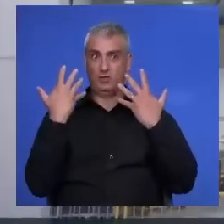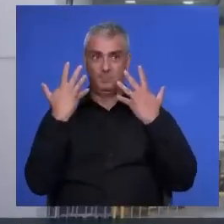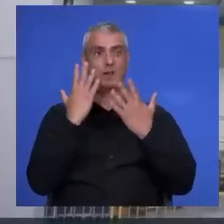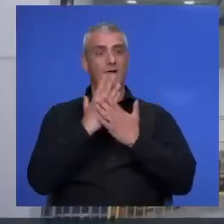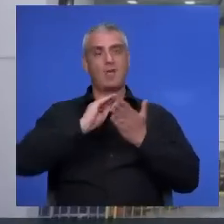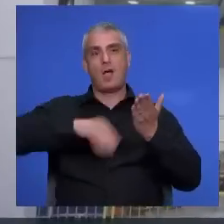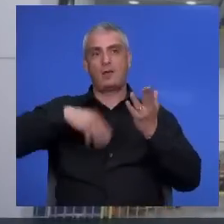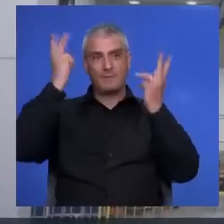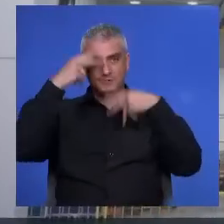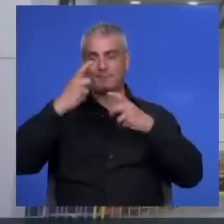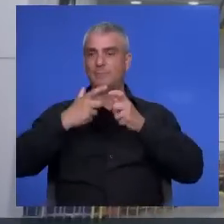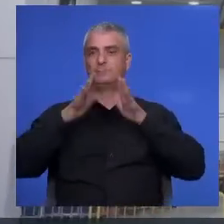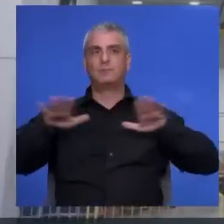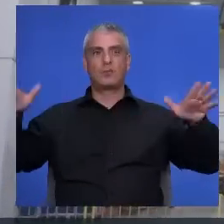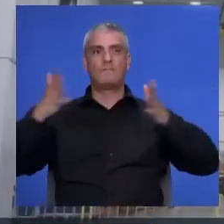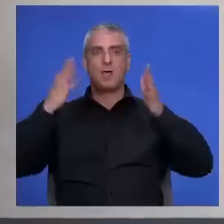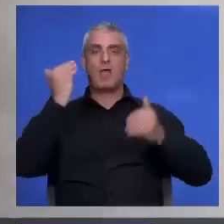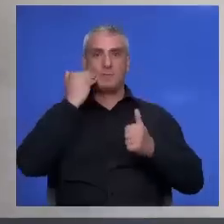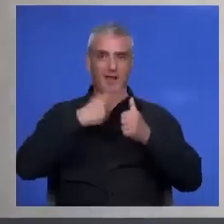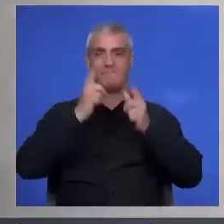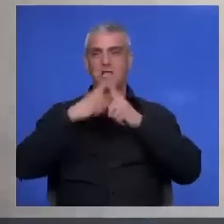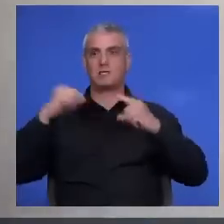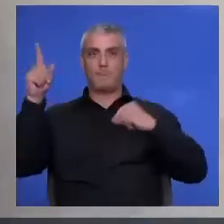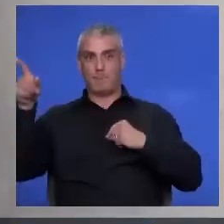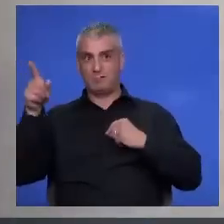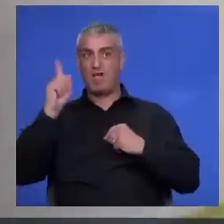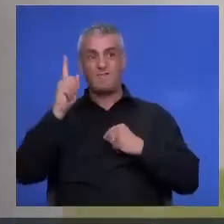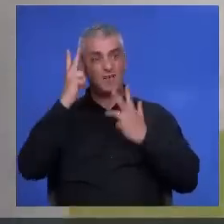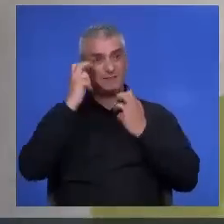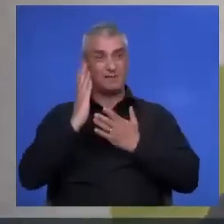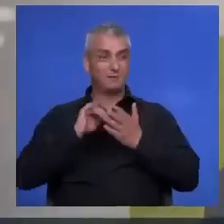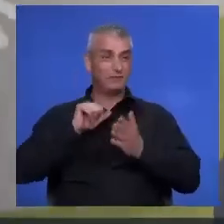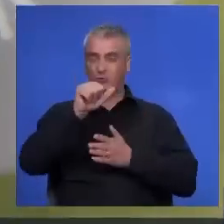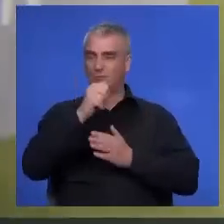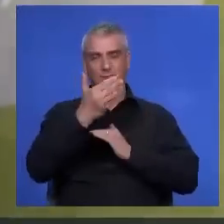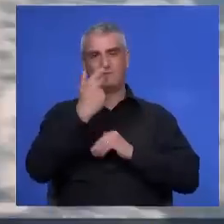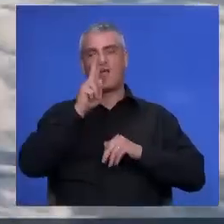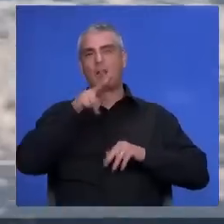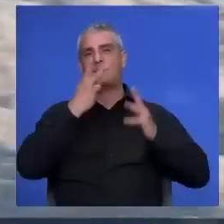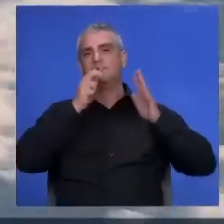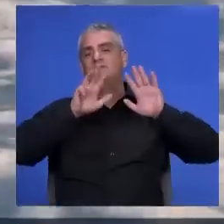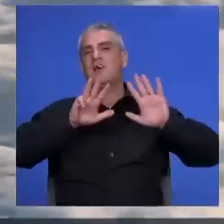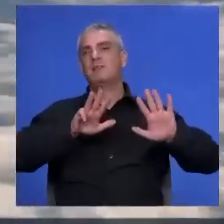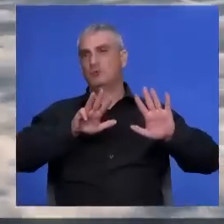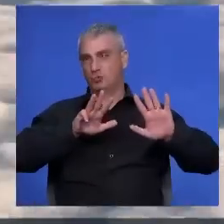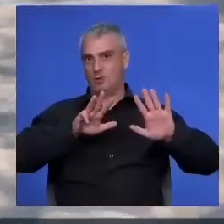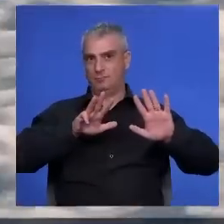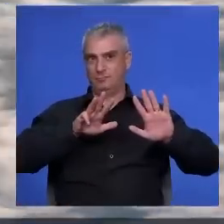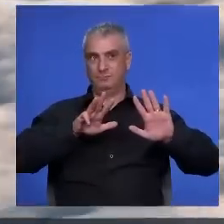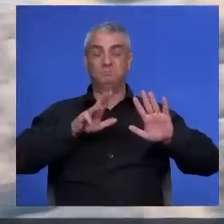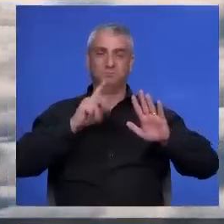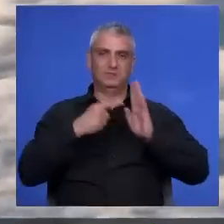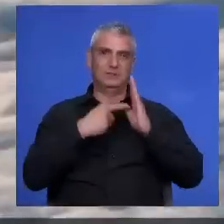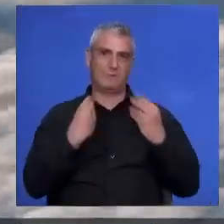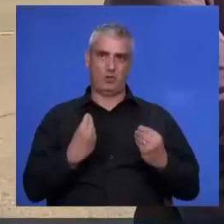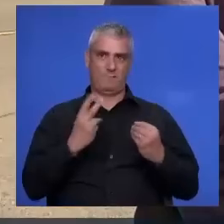חתמה על הסכמים עם ענקיות תעופה אמריקניות ויפניות, אבל הצפי למטוס ראשון הוא לא לפני 2029, ויש סיבה טובה